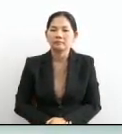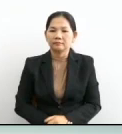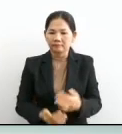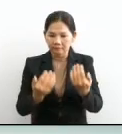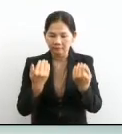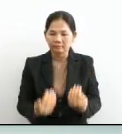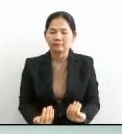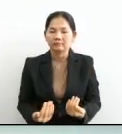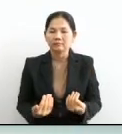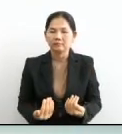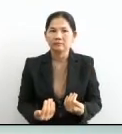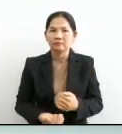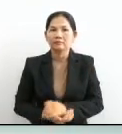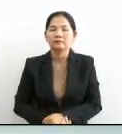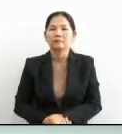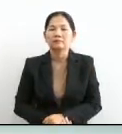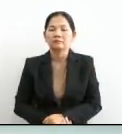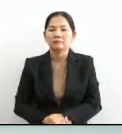ច្ចុប្បន្ននេះ